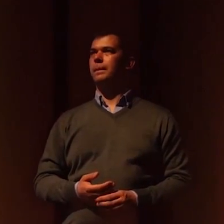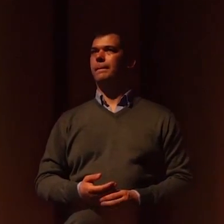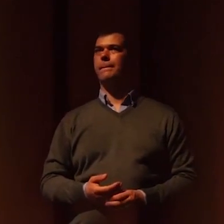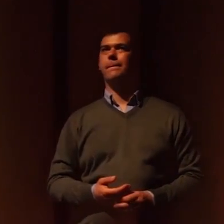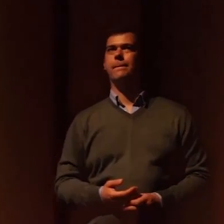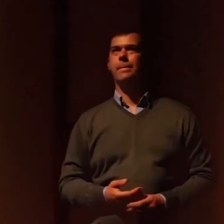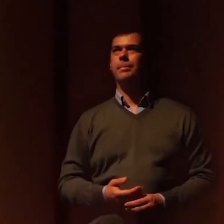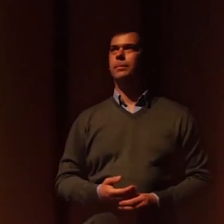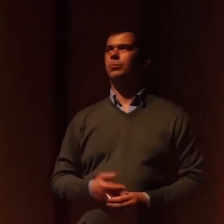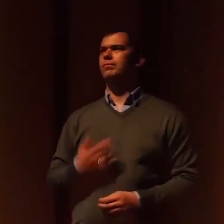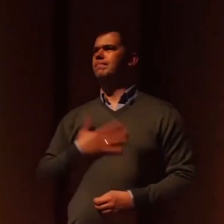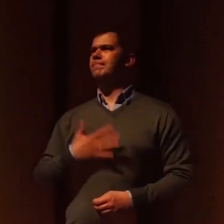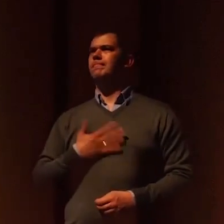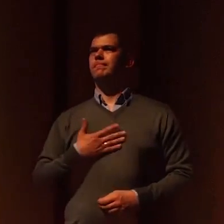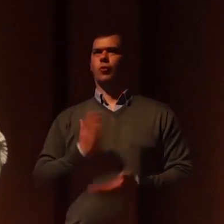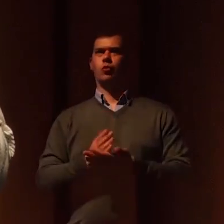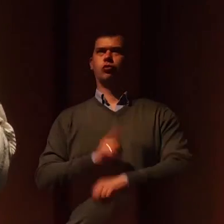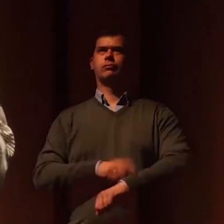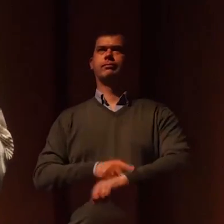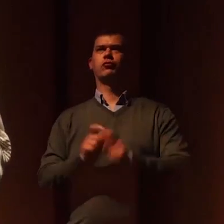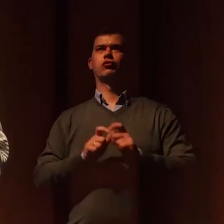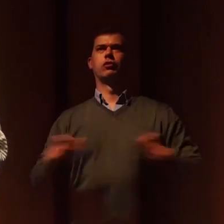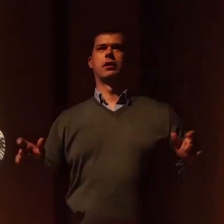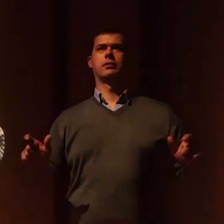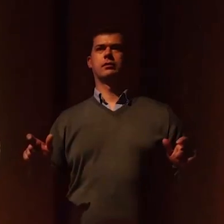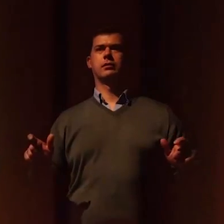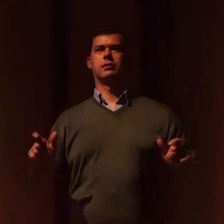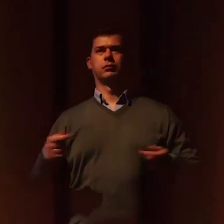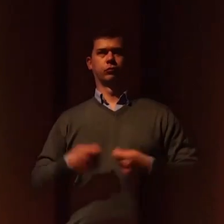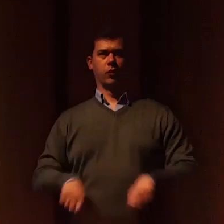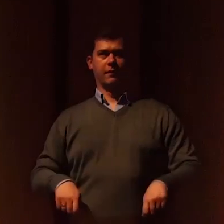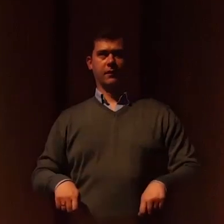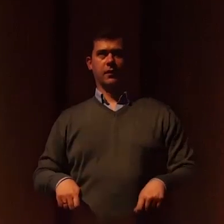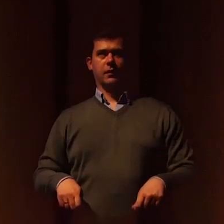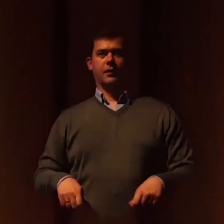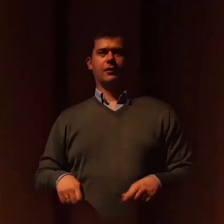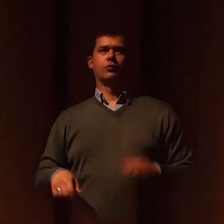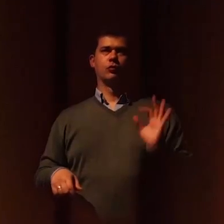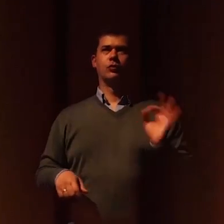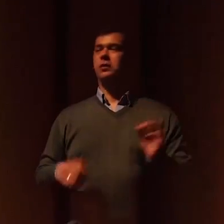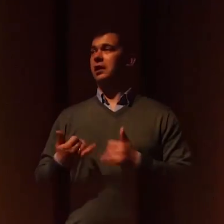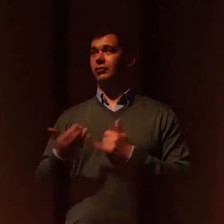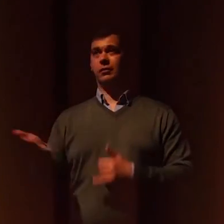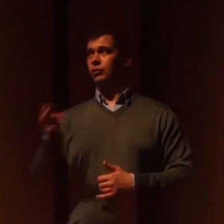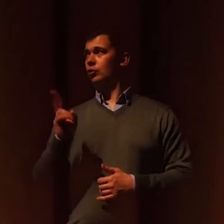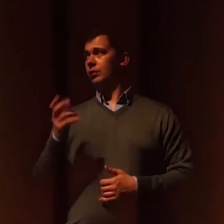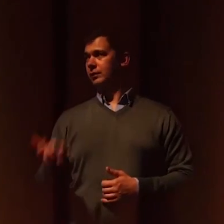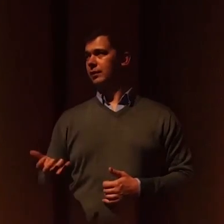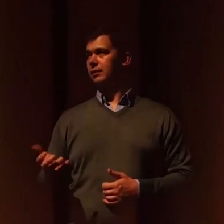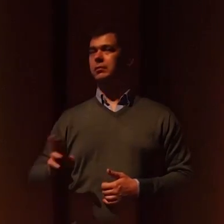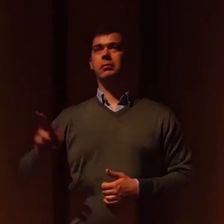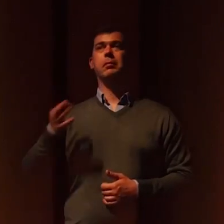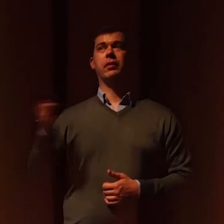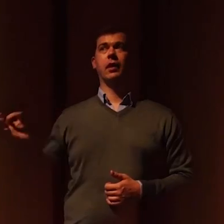być zdaje się że już czas przerwy nadszedł więc jeżeli jeszcze jakieś